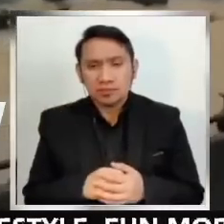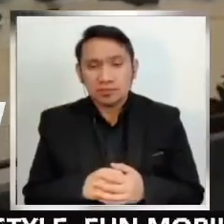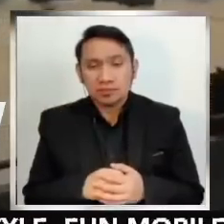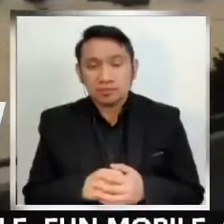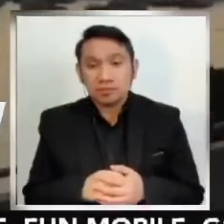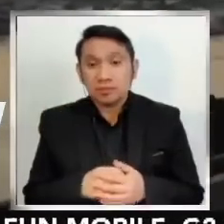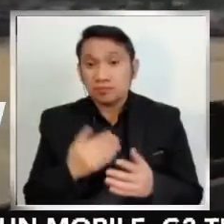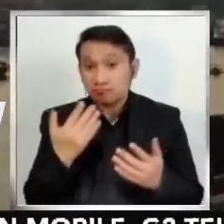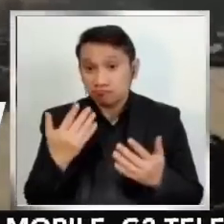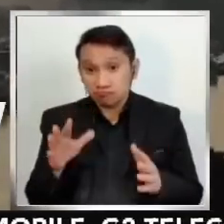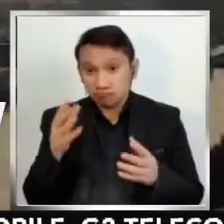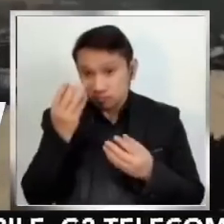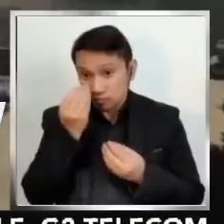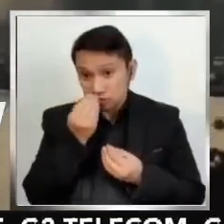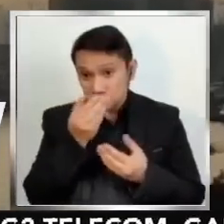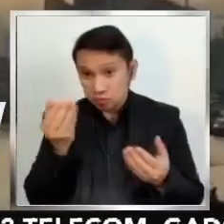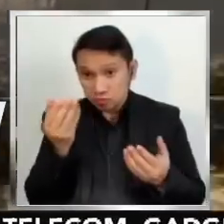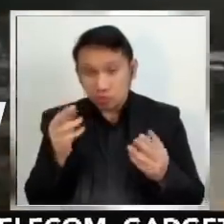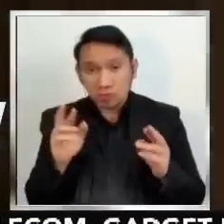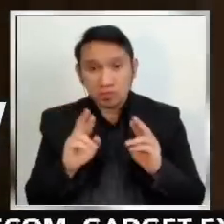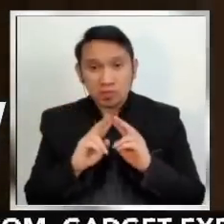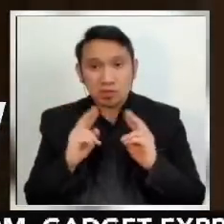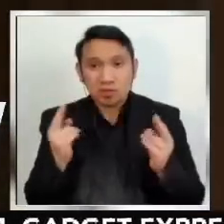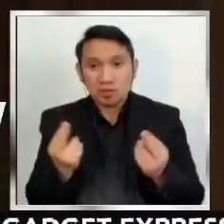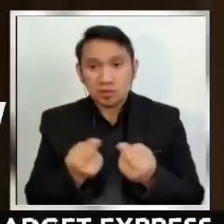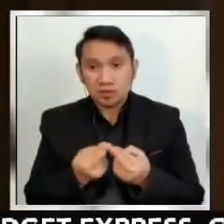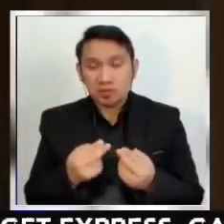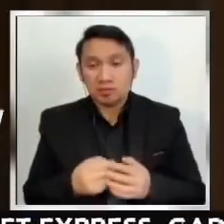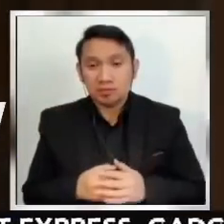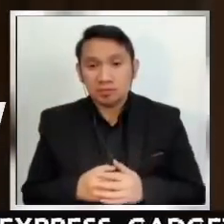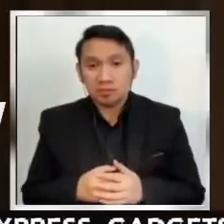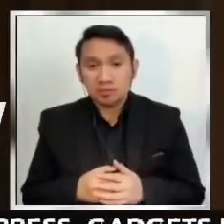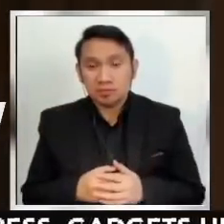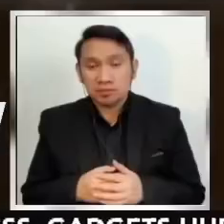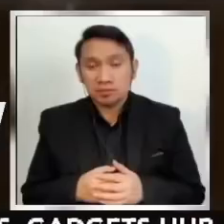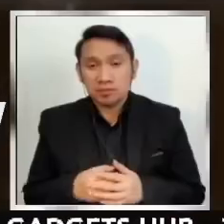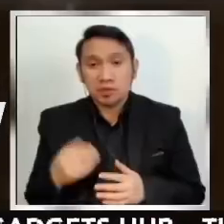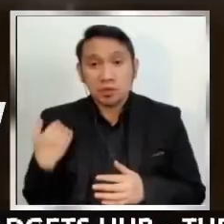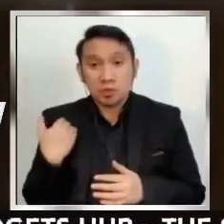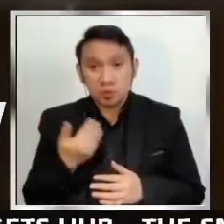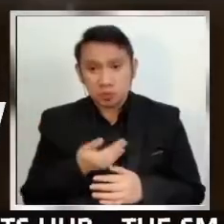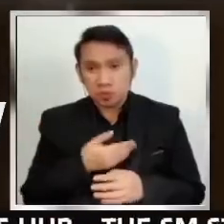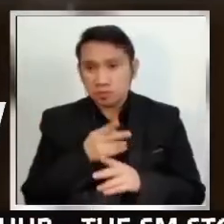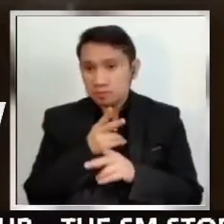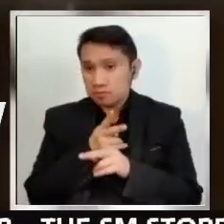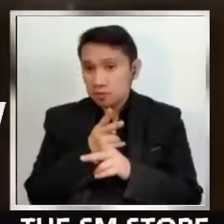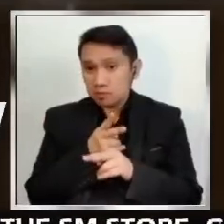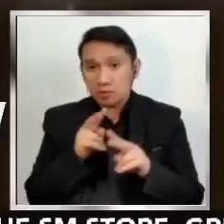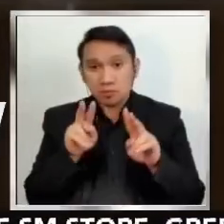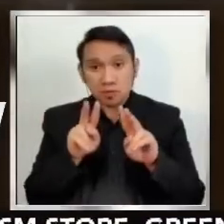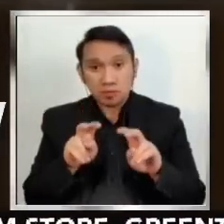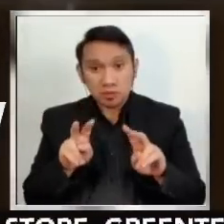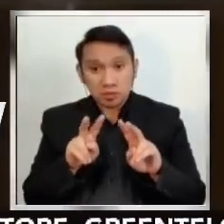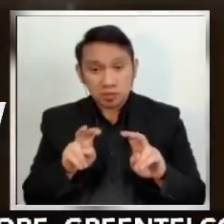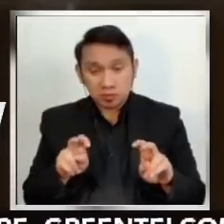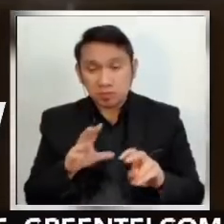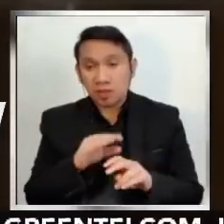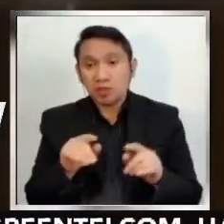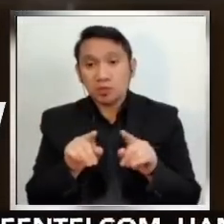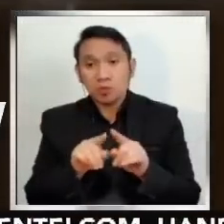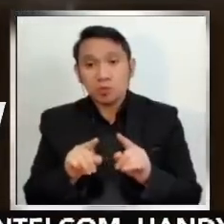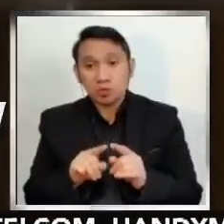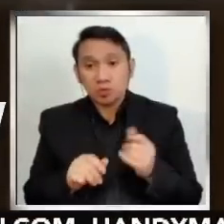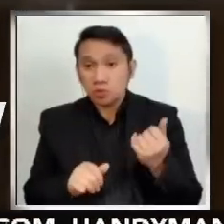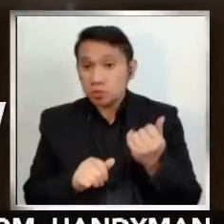ito sa mga kaanak ng biktima. Mamanmanan natin ang investigasyon, magbibigay ng assistance sa pagpapauwi ng labi